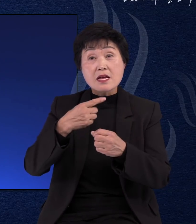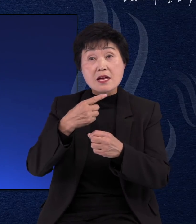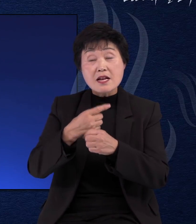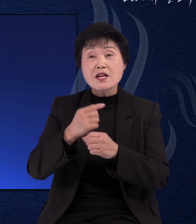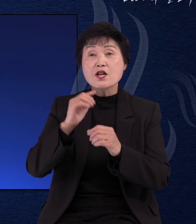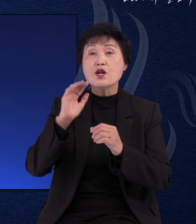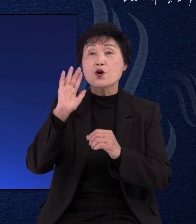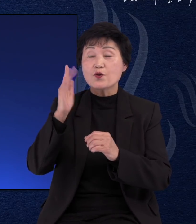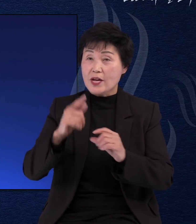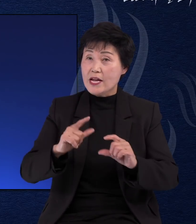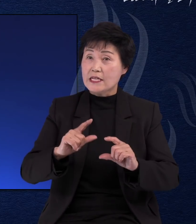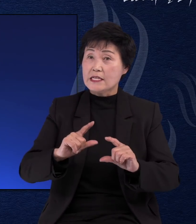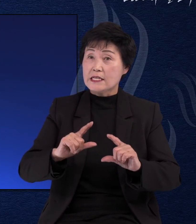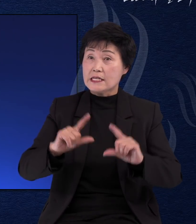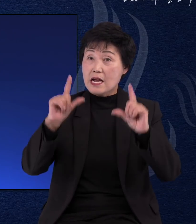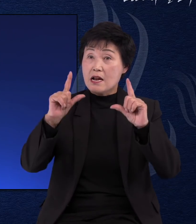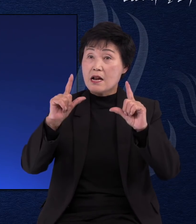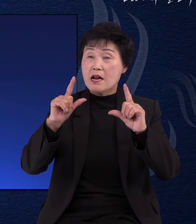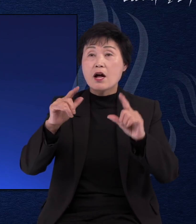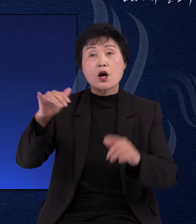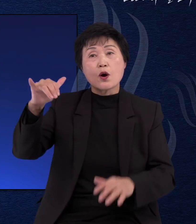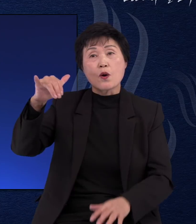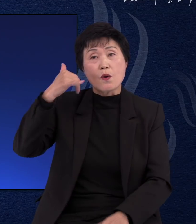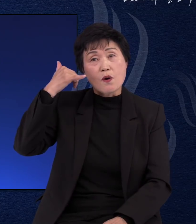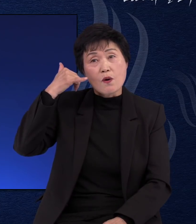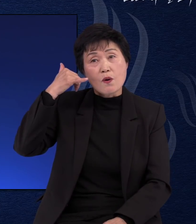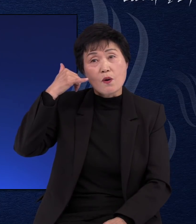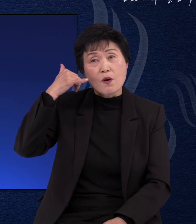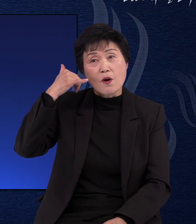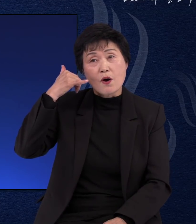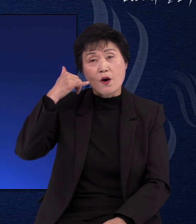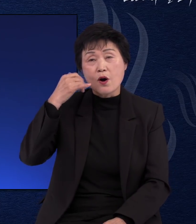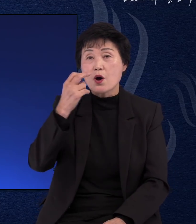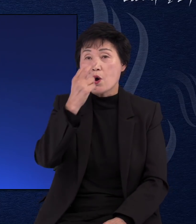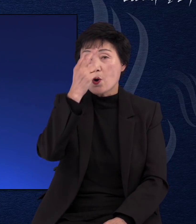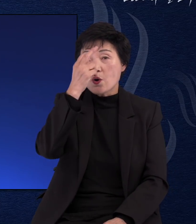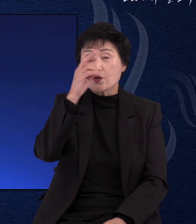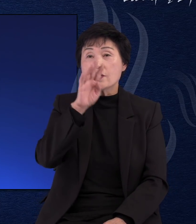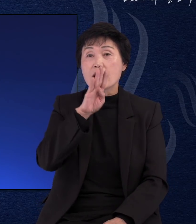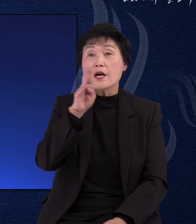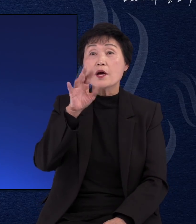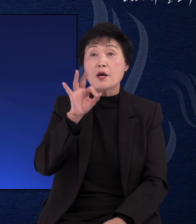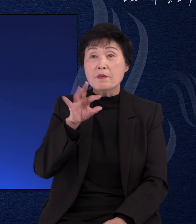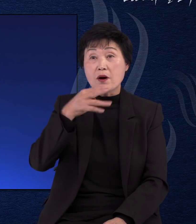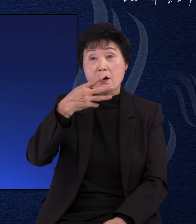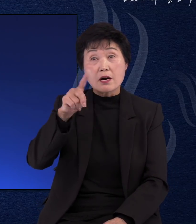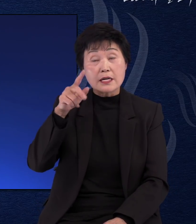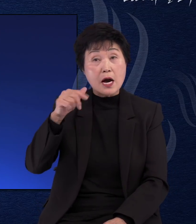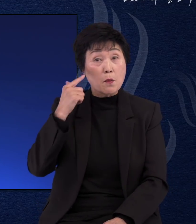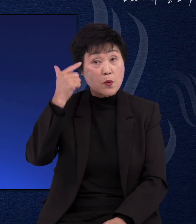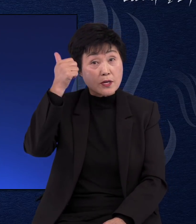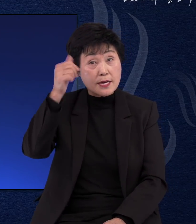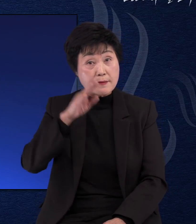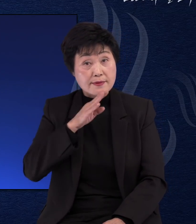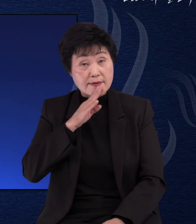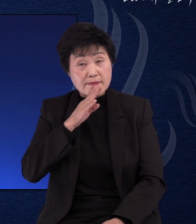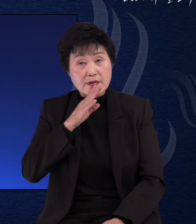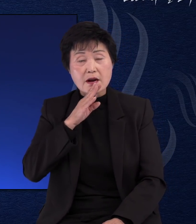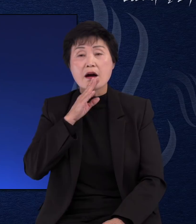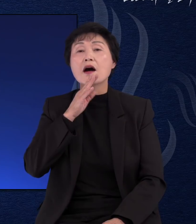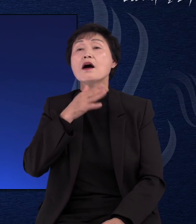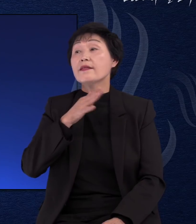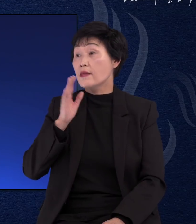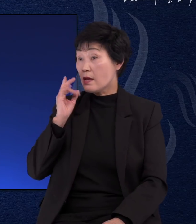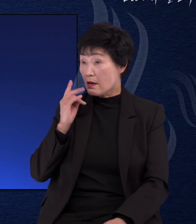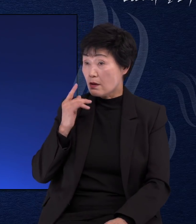통이 걸려옵니다. 전화기 너머로 최병락 목사님이십니까? 그래서 예. 목사님 교회에